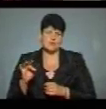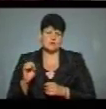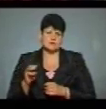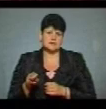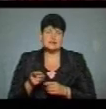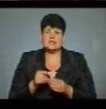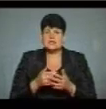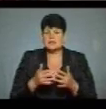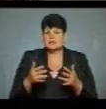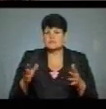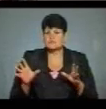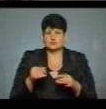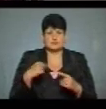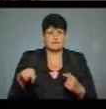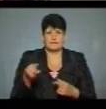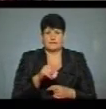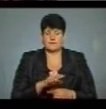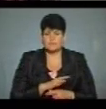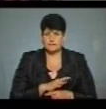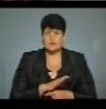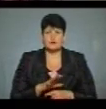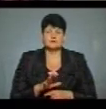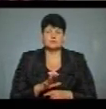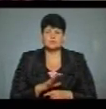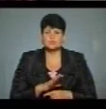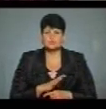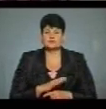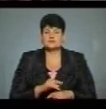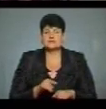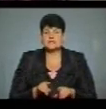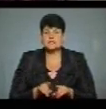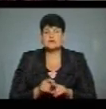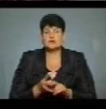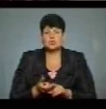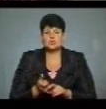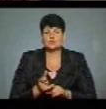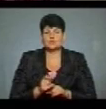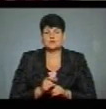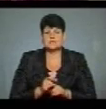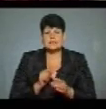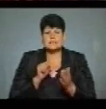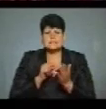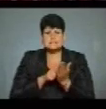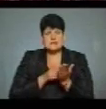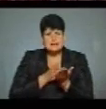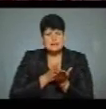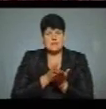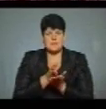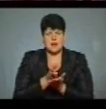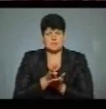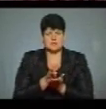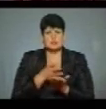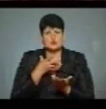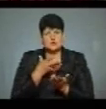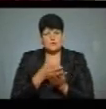речей, які його оточували. Він був такий, знаєте, дуже ціленаправлений такий до